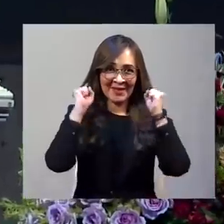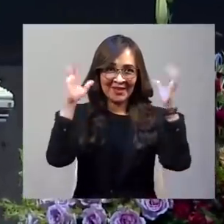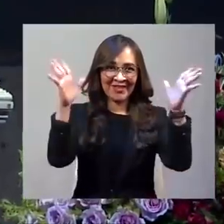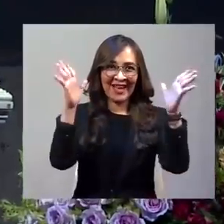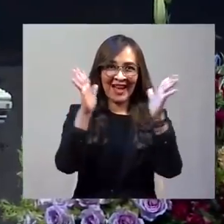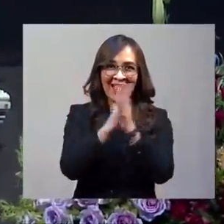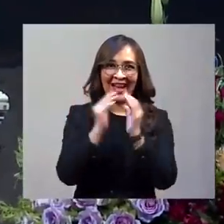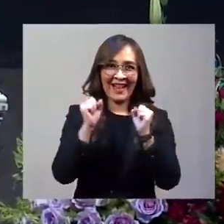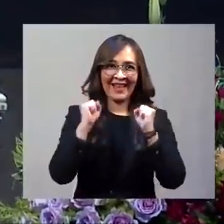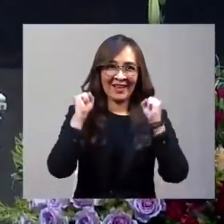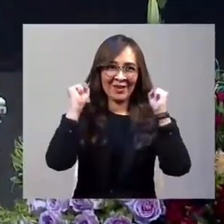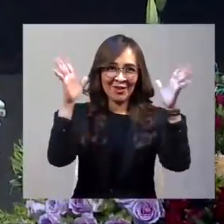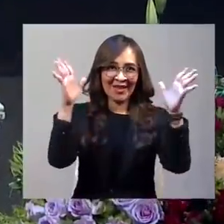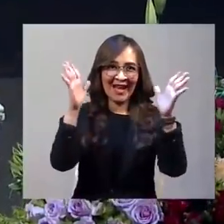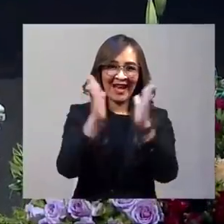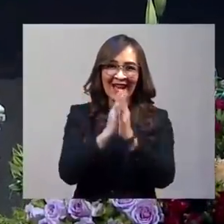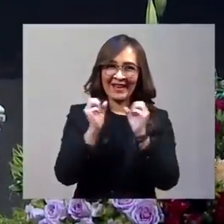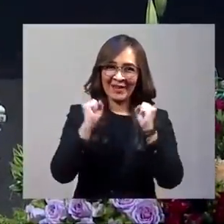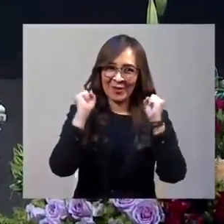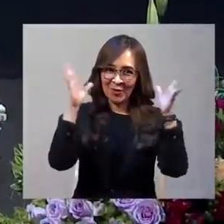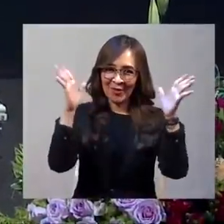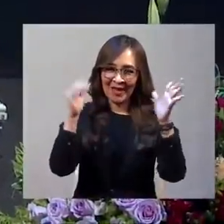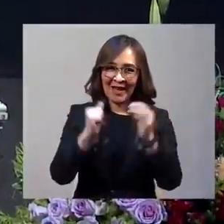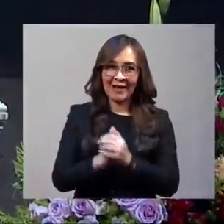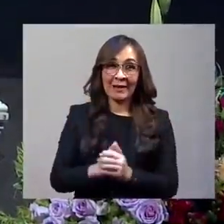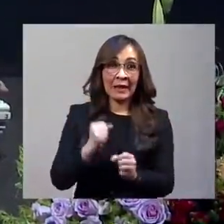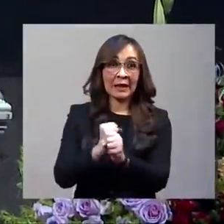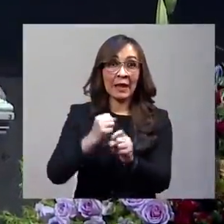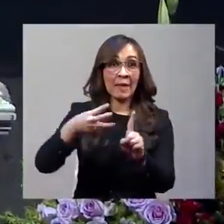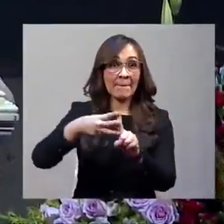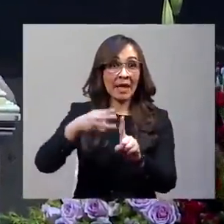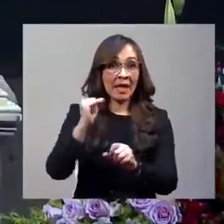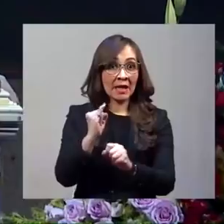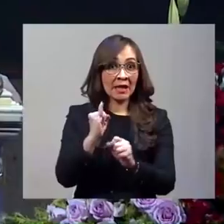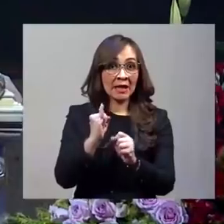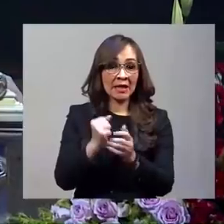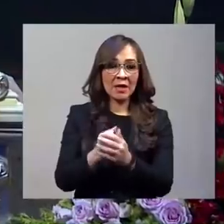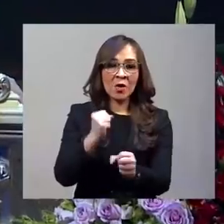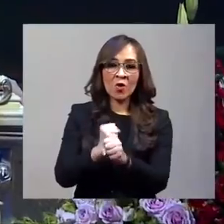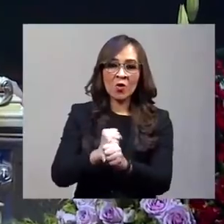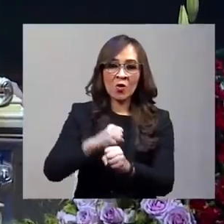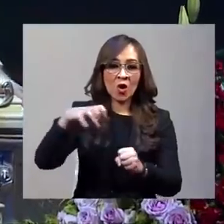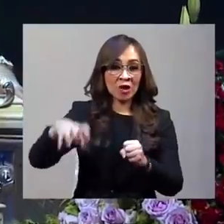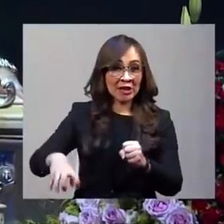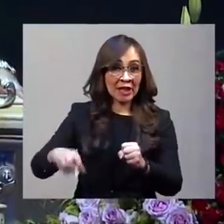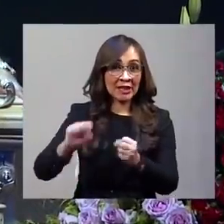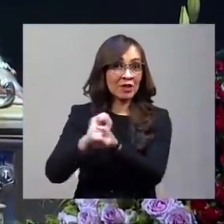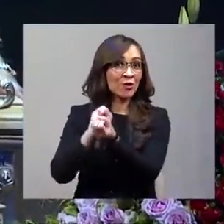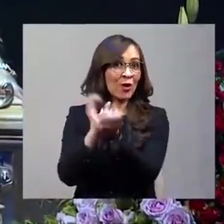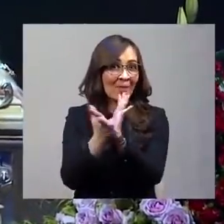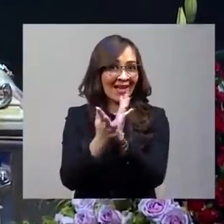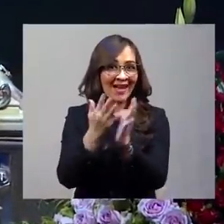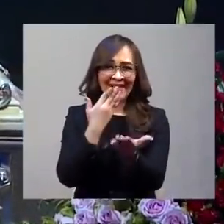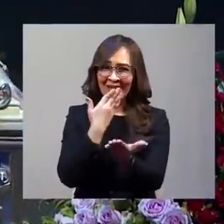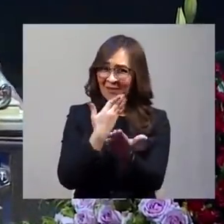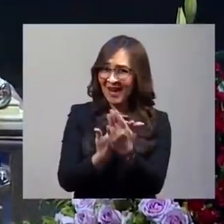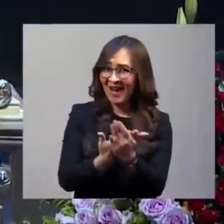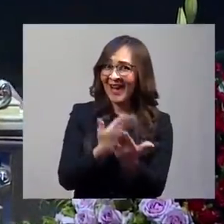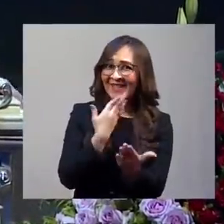Haleluya, haleluya. Gereja Bethel Indonesia Goshen yang ada di Surabaya. Terima kasih buat